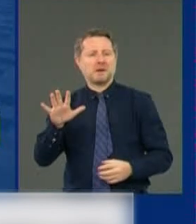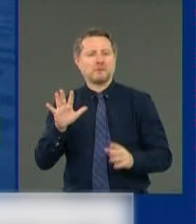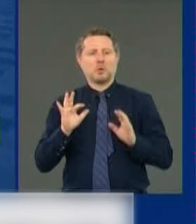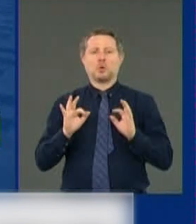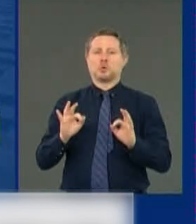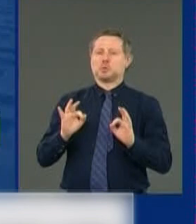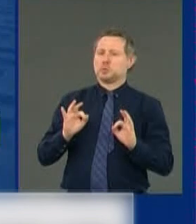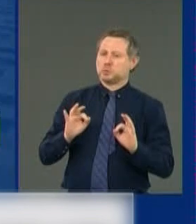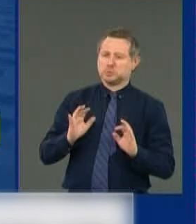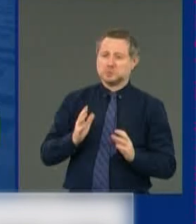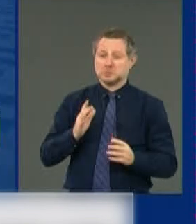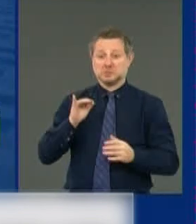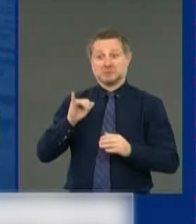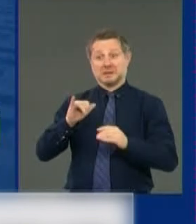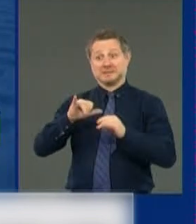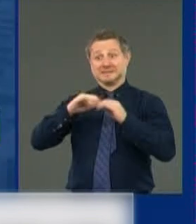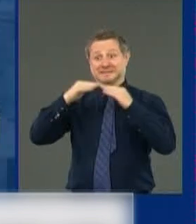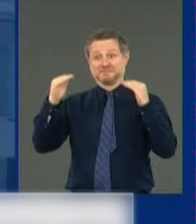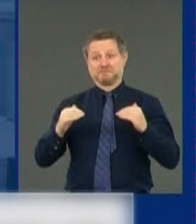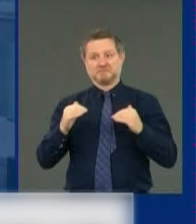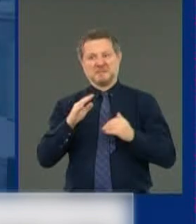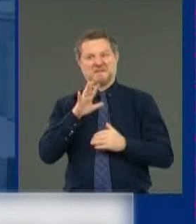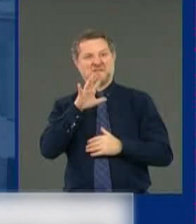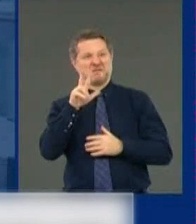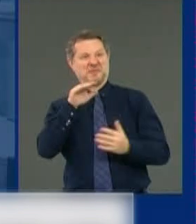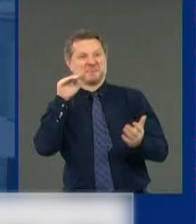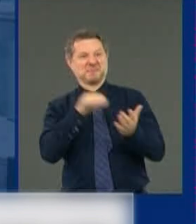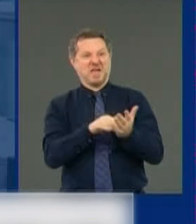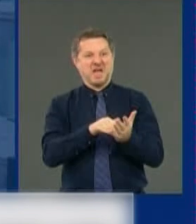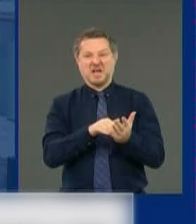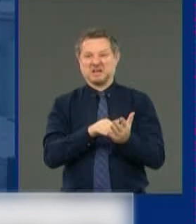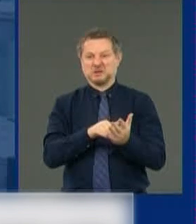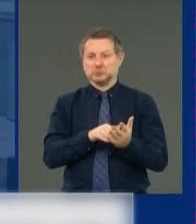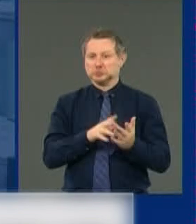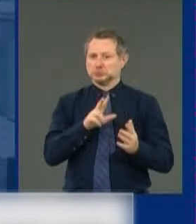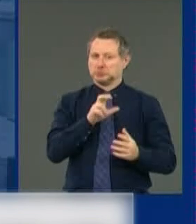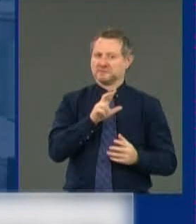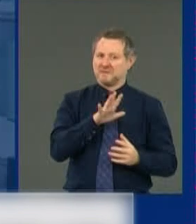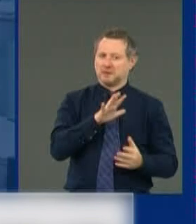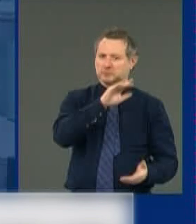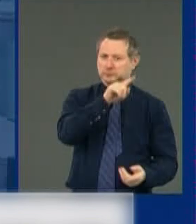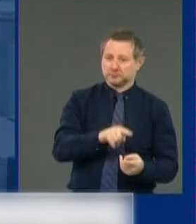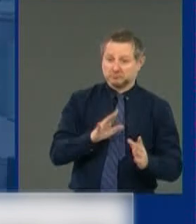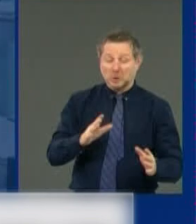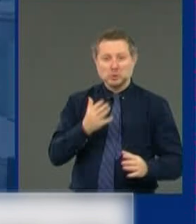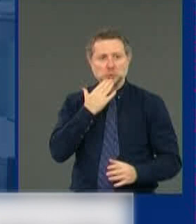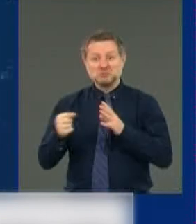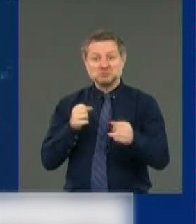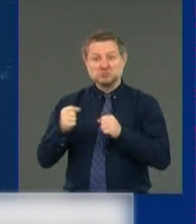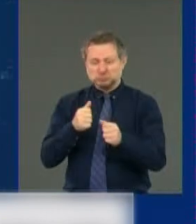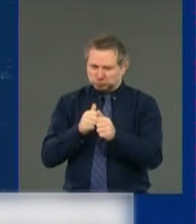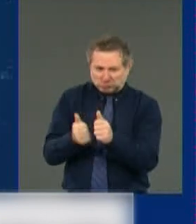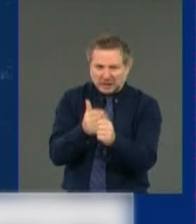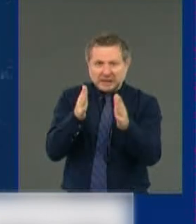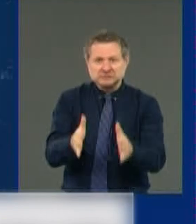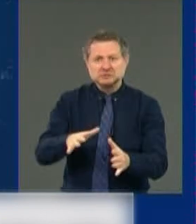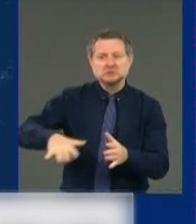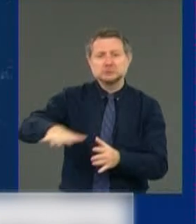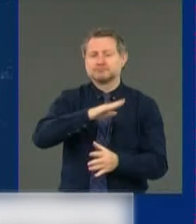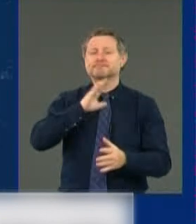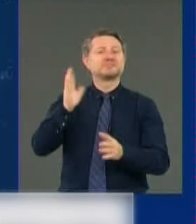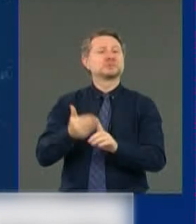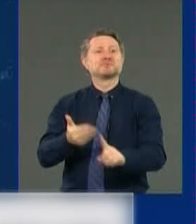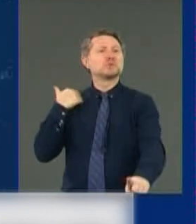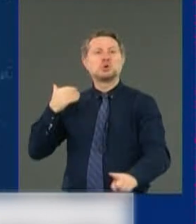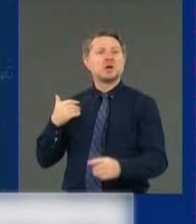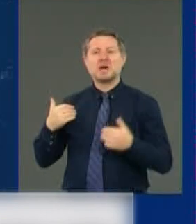193821例，新增591例；纽约州新冠总死亡人数22843人。库莫宣布，纽约